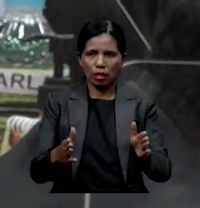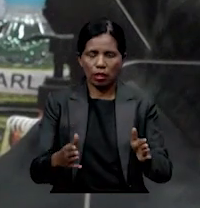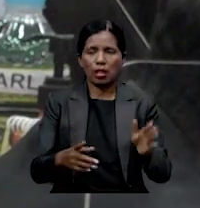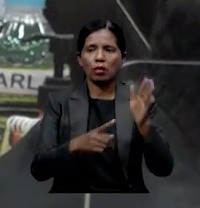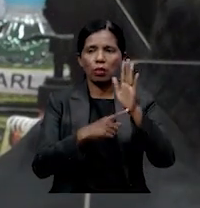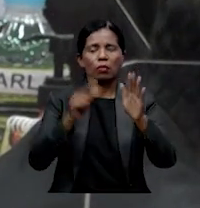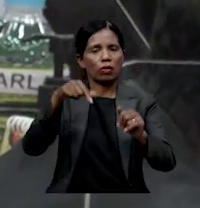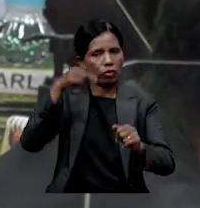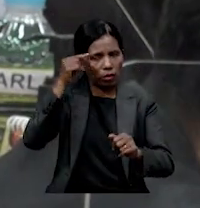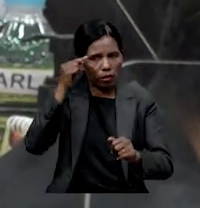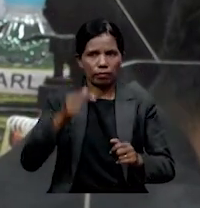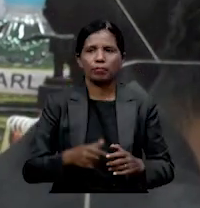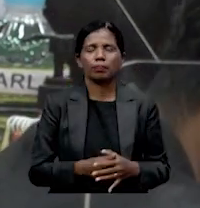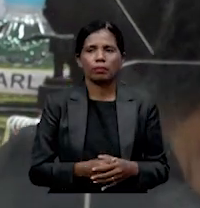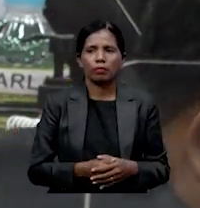governo.